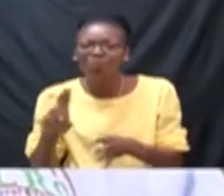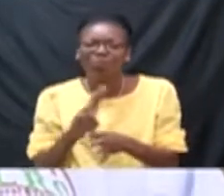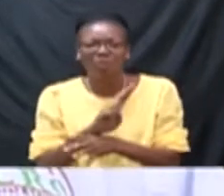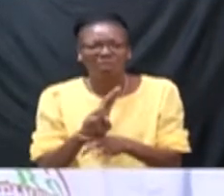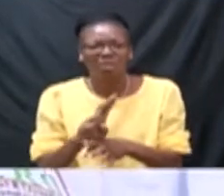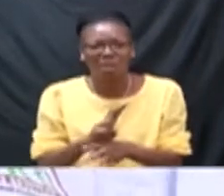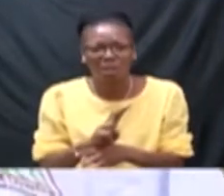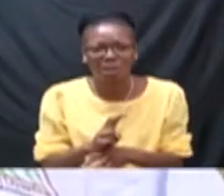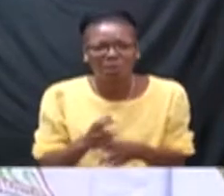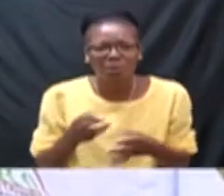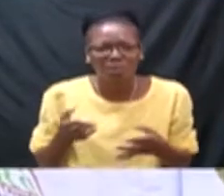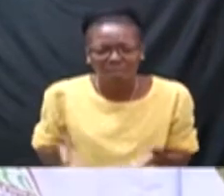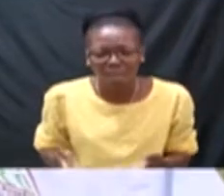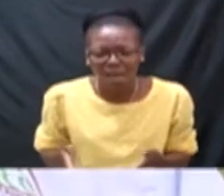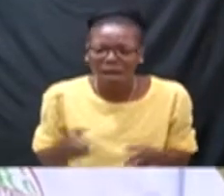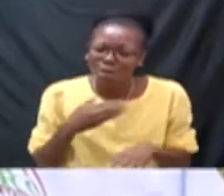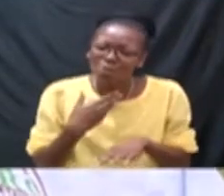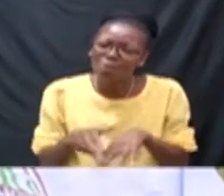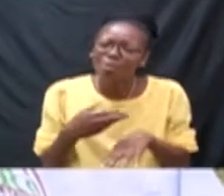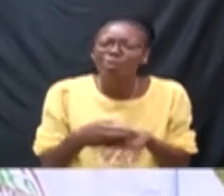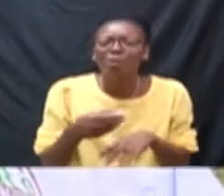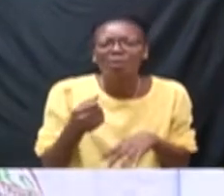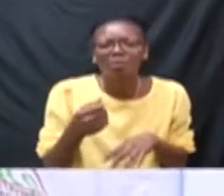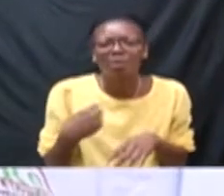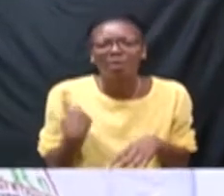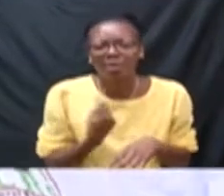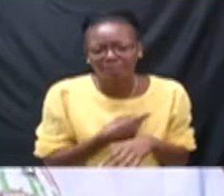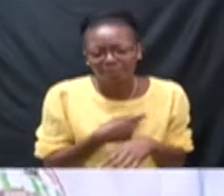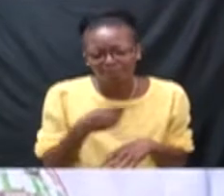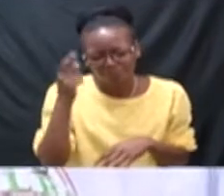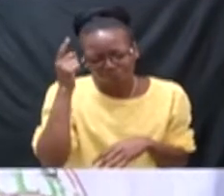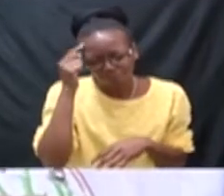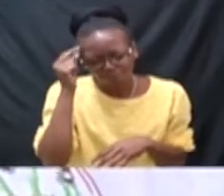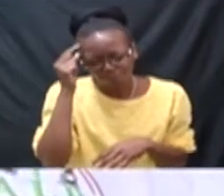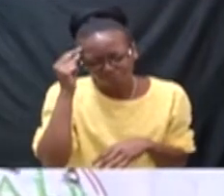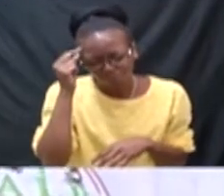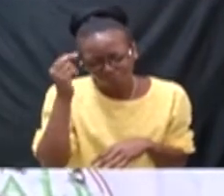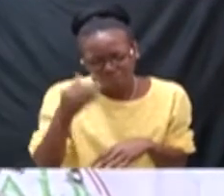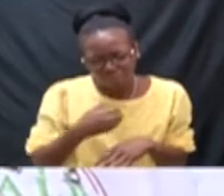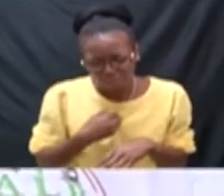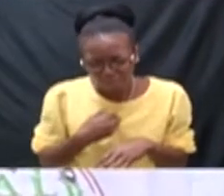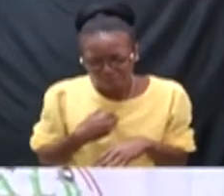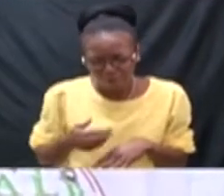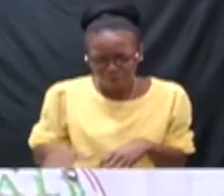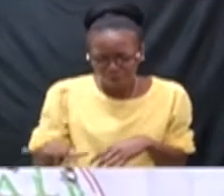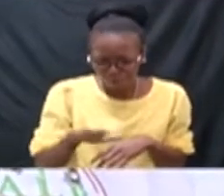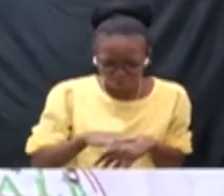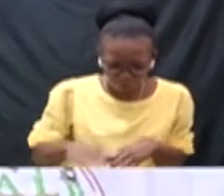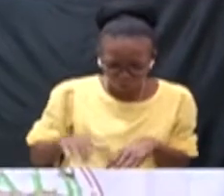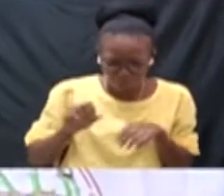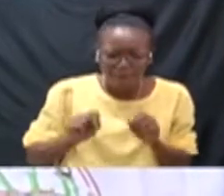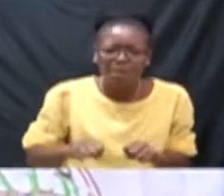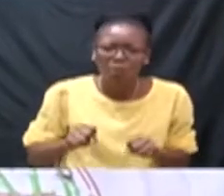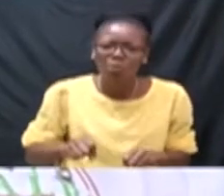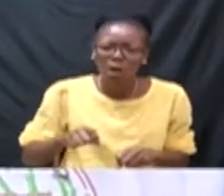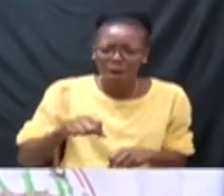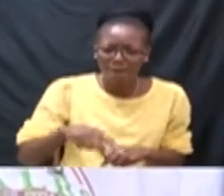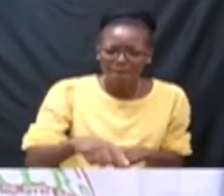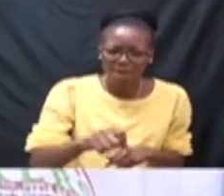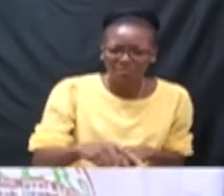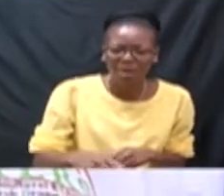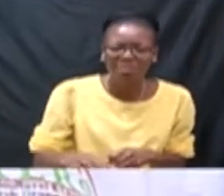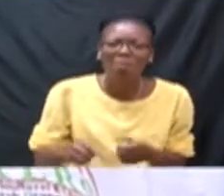Na wakati huu tunaweza kusema tukana mahali ambayo tunakuza irrigated rice. Na hizo